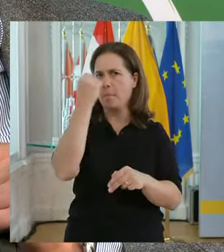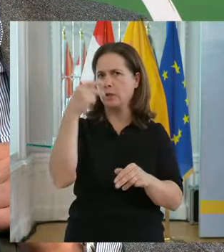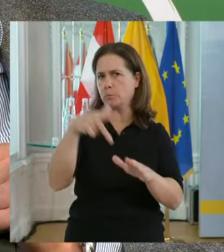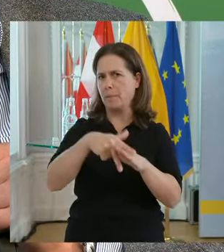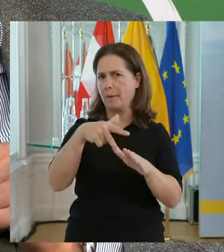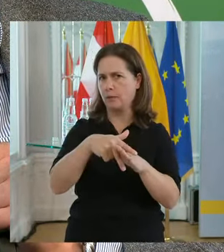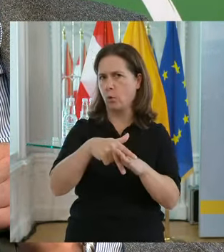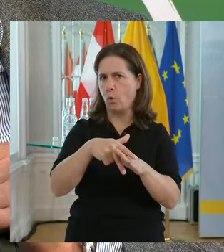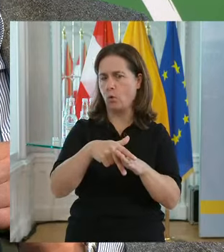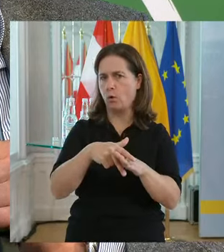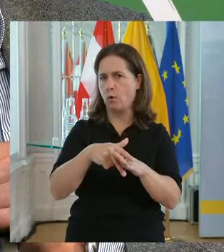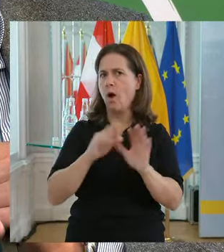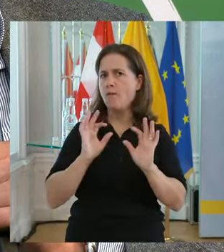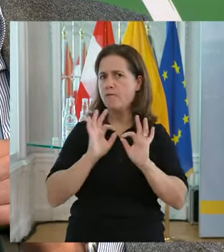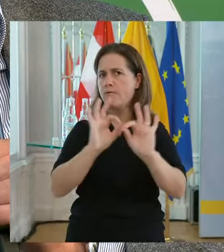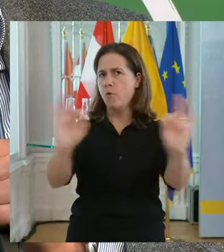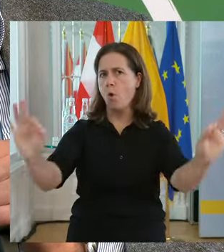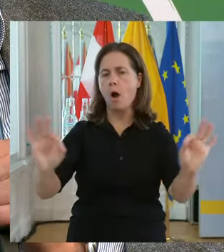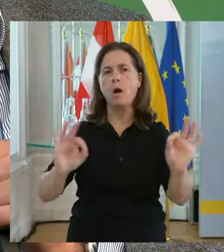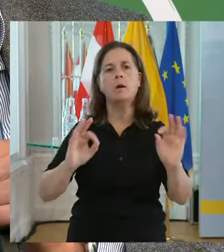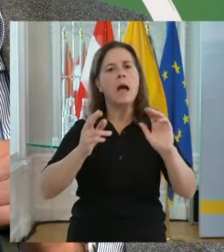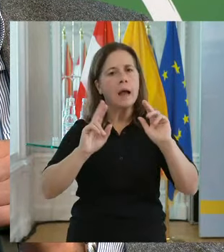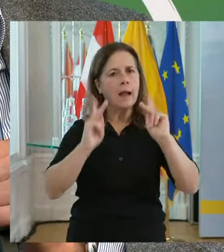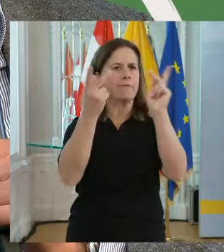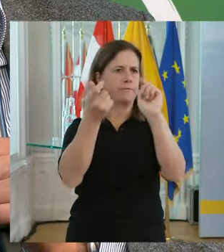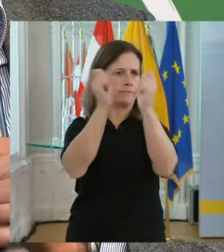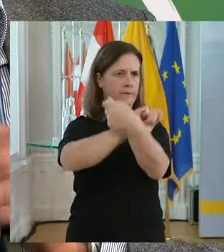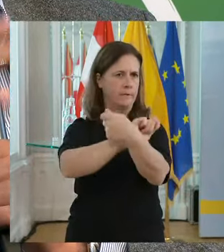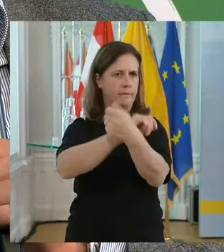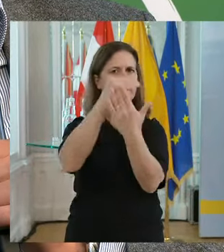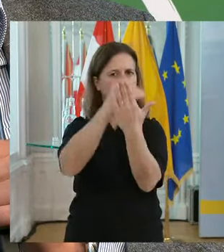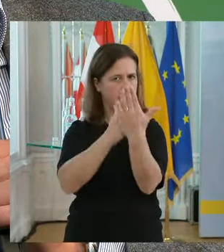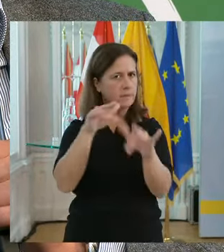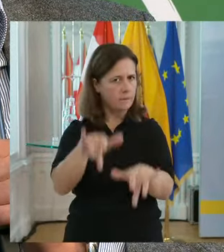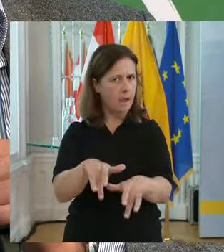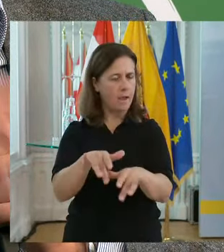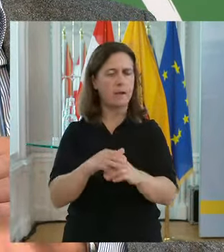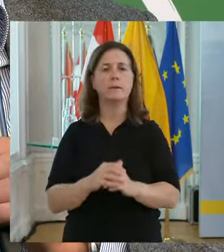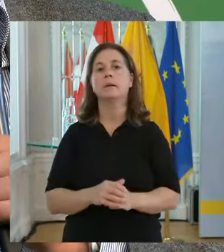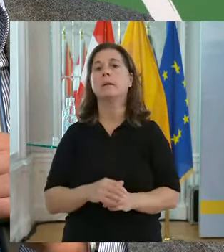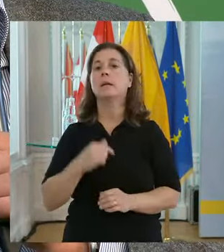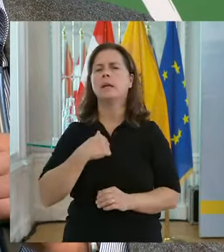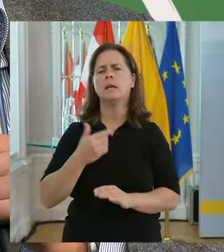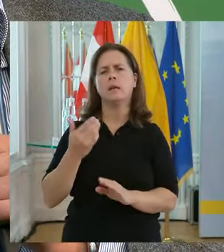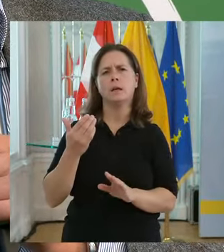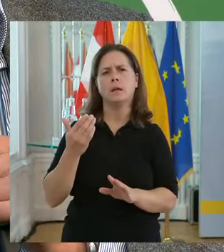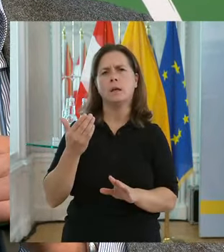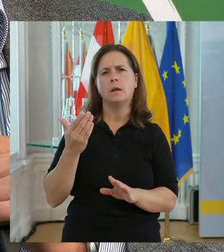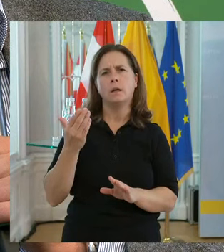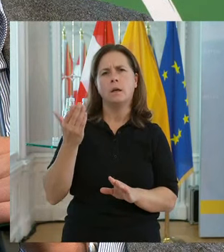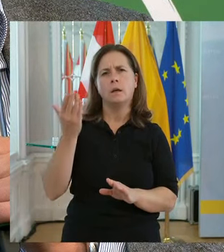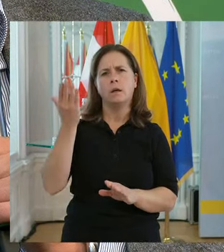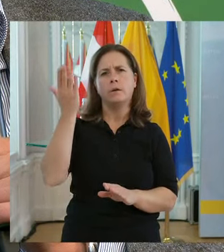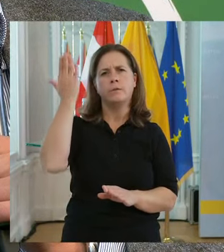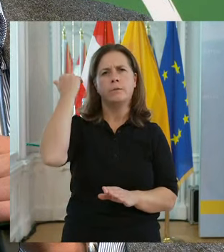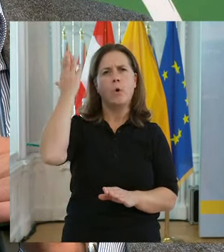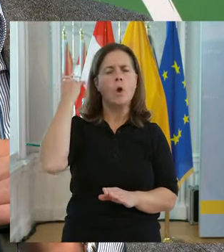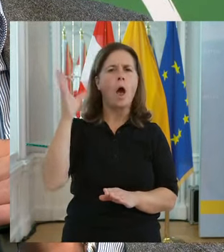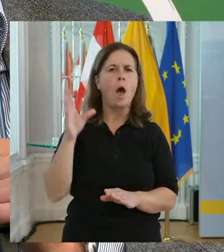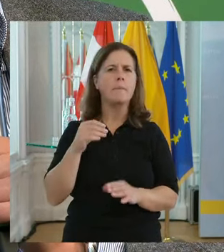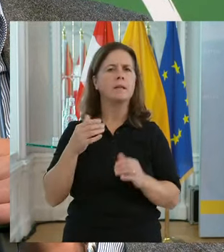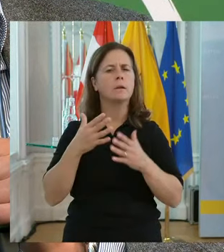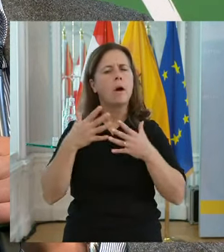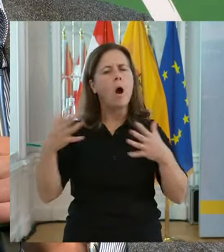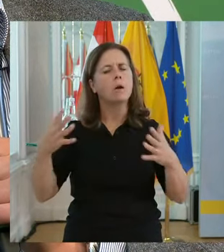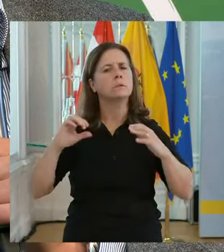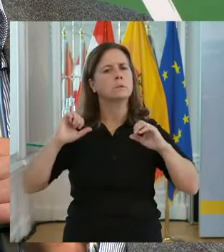mit Behinderung in Kraft getreten ist. Ich habe früher mit großem